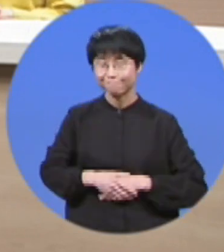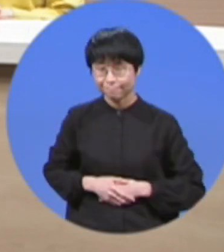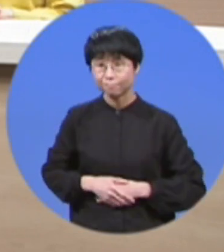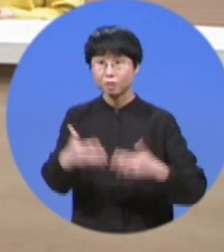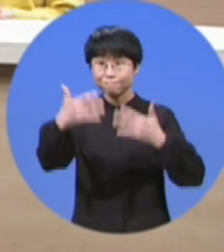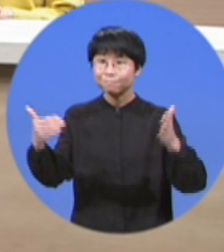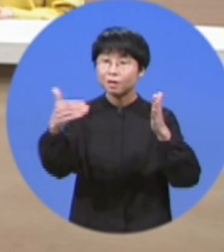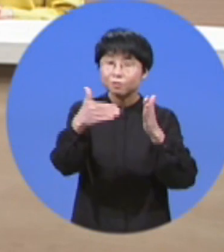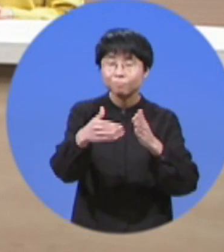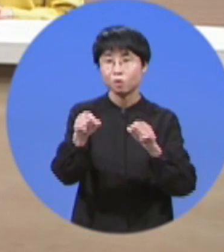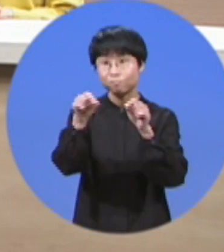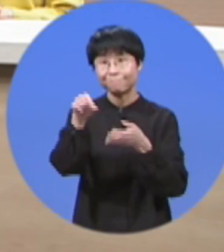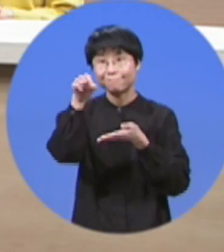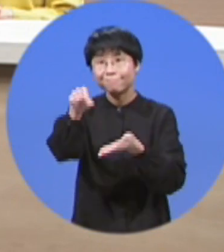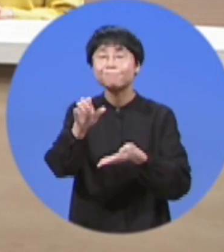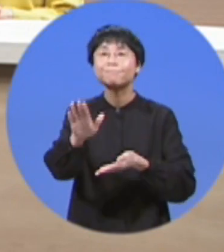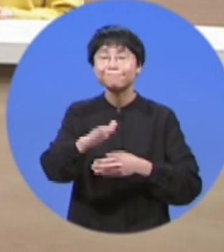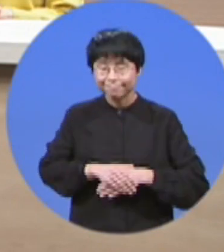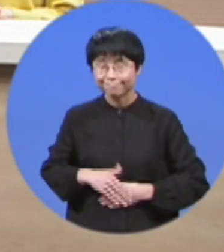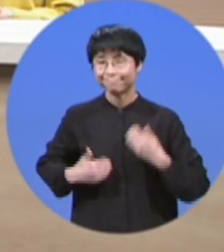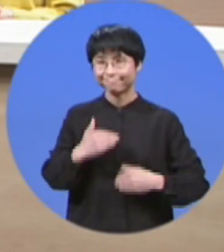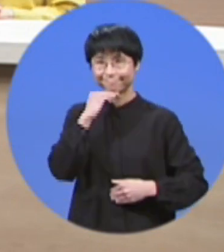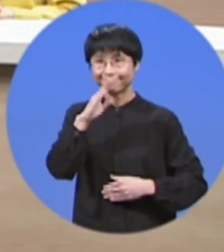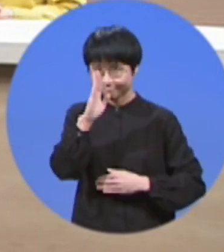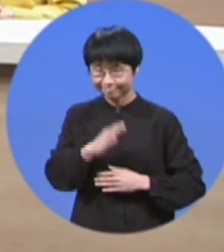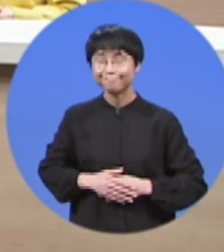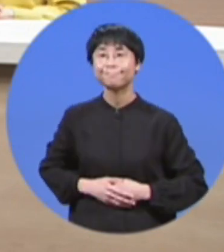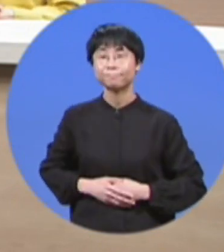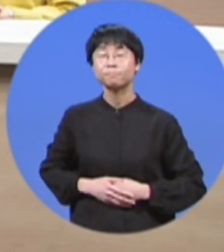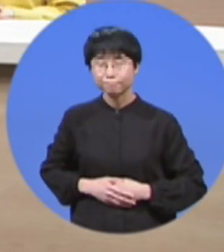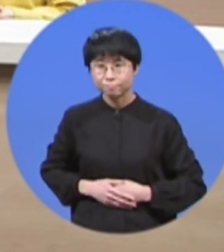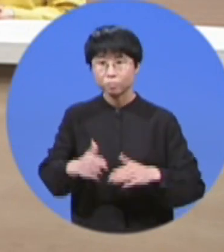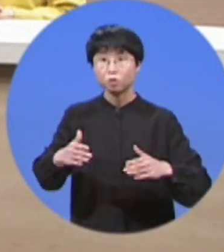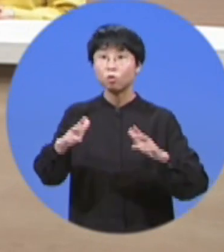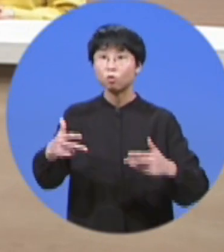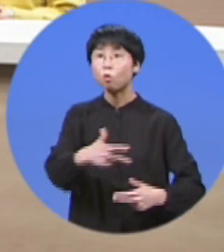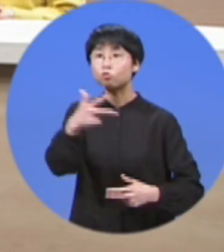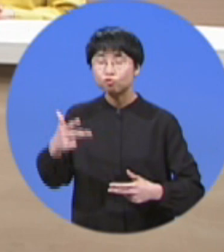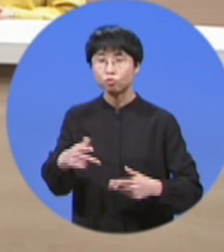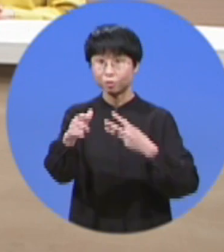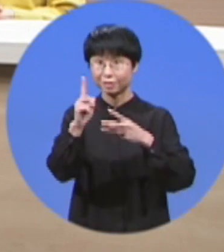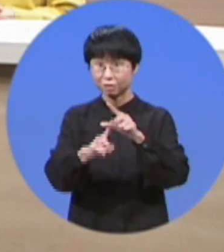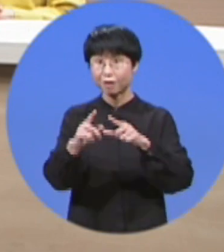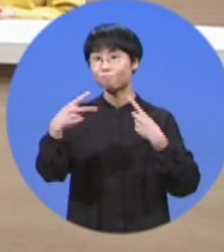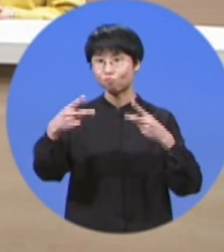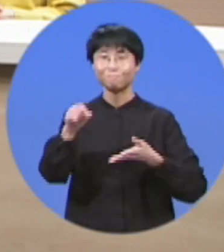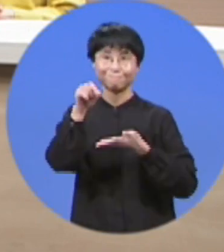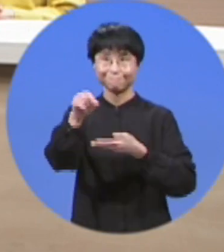しまいには素敵なプレゼントのお知らせもありますのでお楽しみに。 まずは今週の千葉県の主な出来事からお伝えします